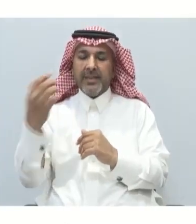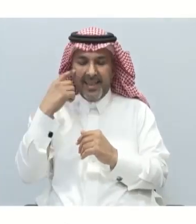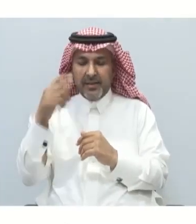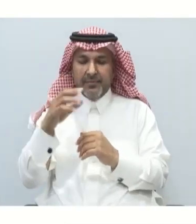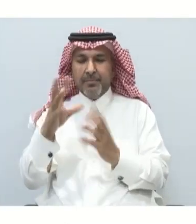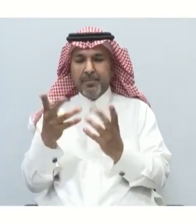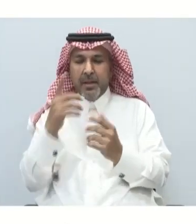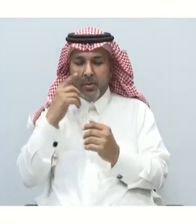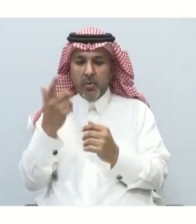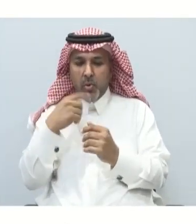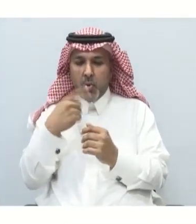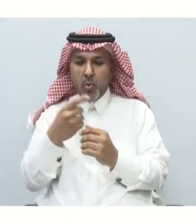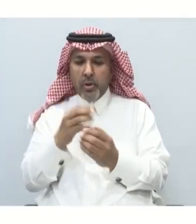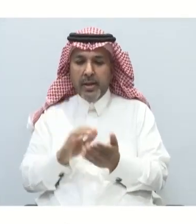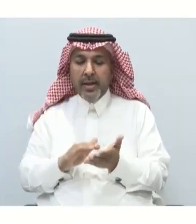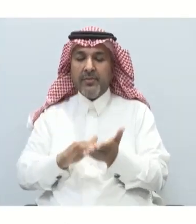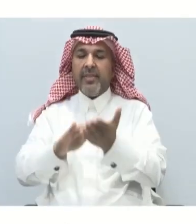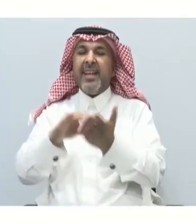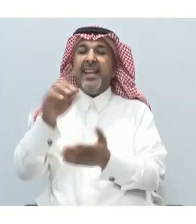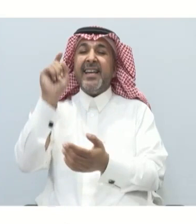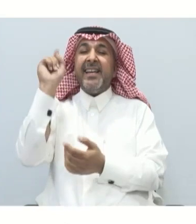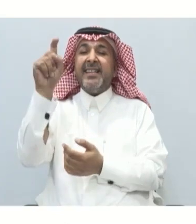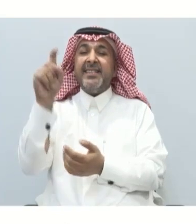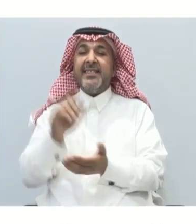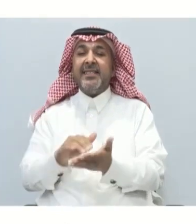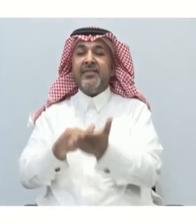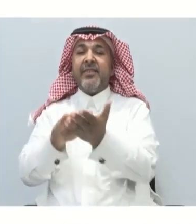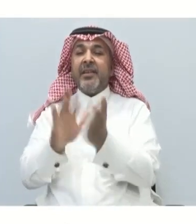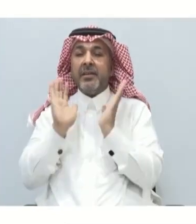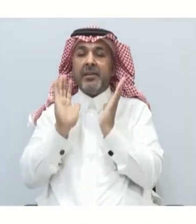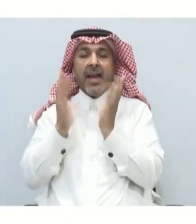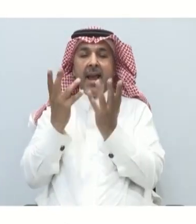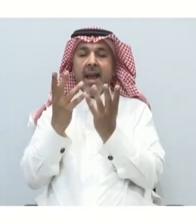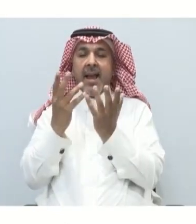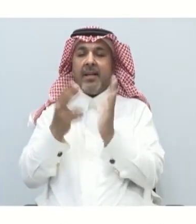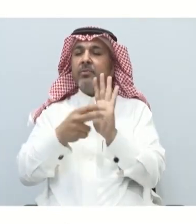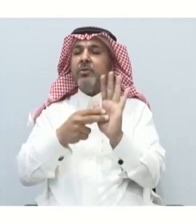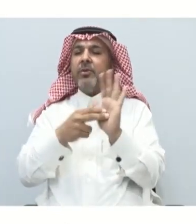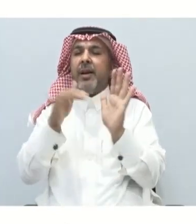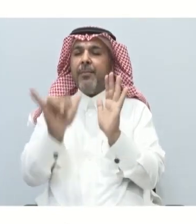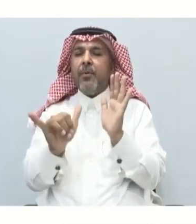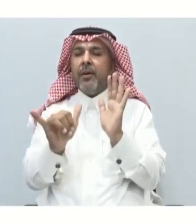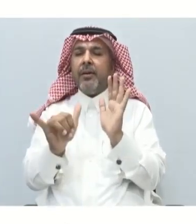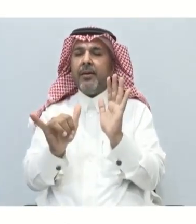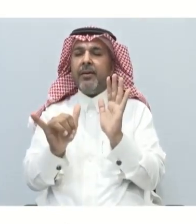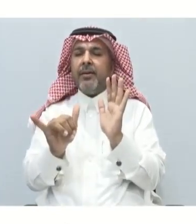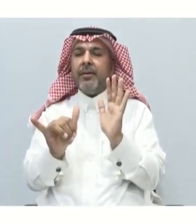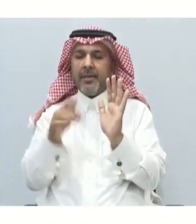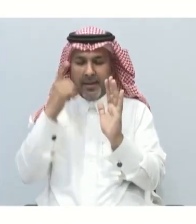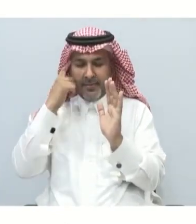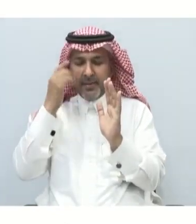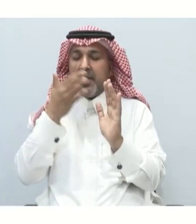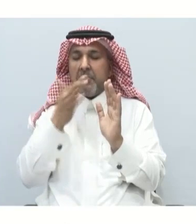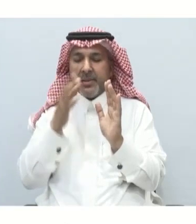اعطيتك قيمه الاكس هل تقدر تطلع لي الواي ولا ما تقدر تقدر عوض واحسب بس يعني ما فيها شيء صعب وهذا سميه تنبؤ اني انا